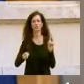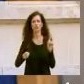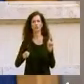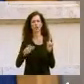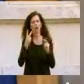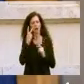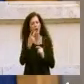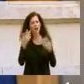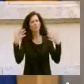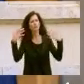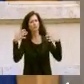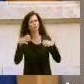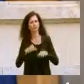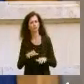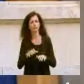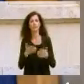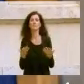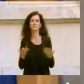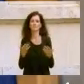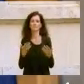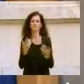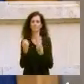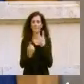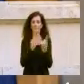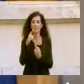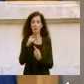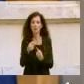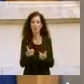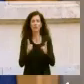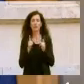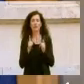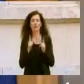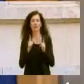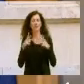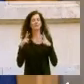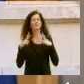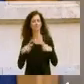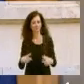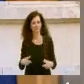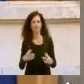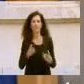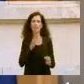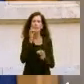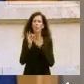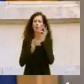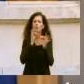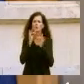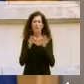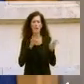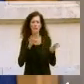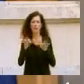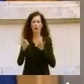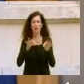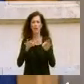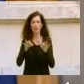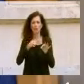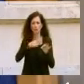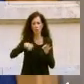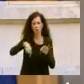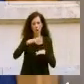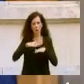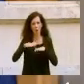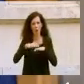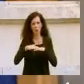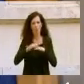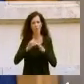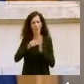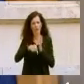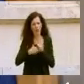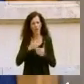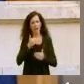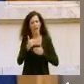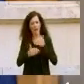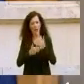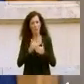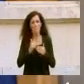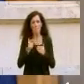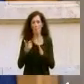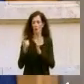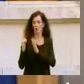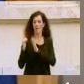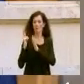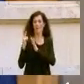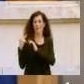ci conforta dimostra che la strategia adottata passo dopo passo in tutte queste settimane è